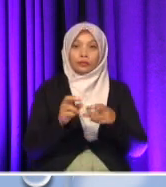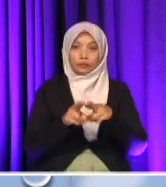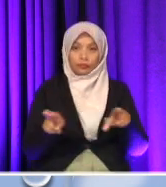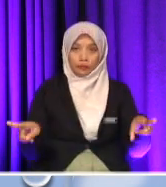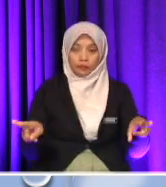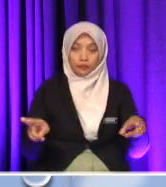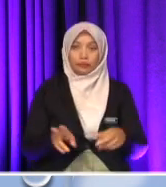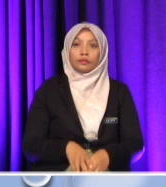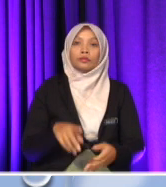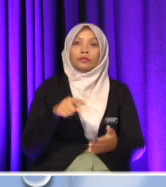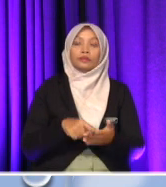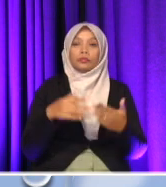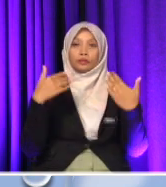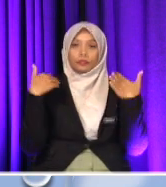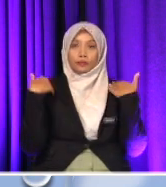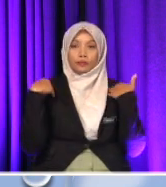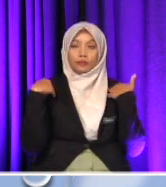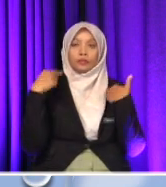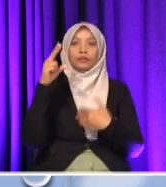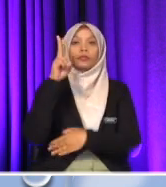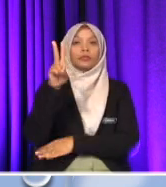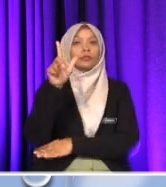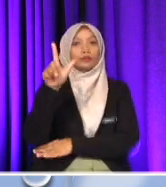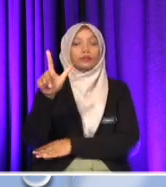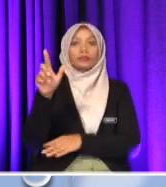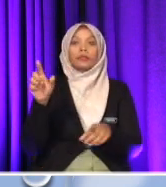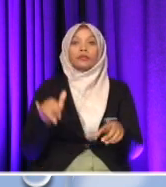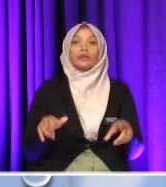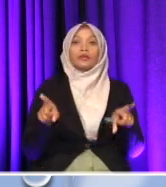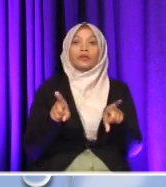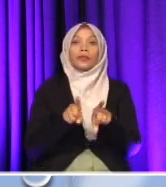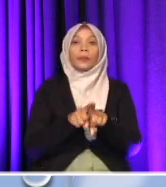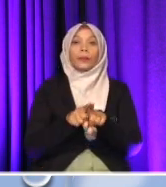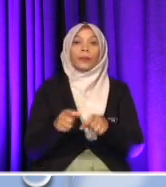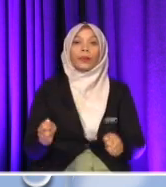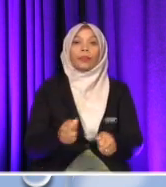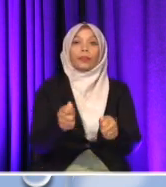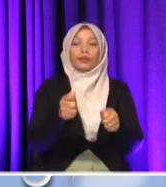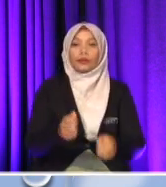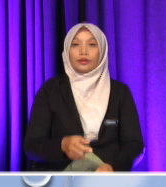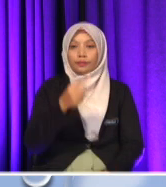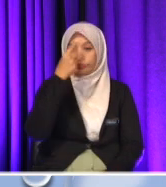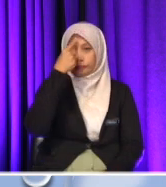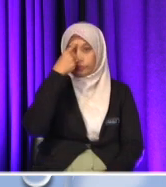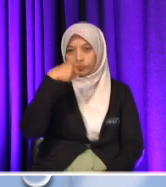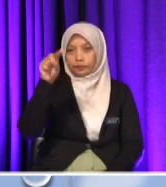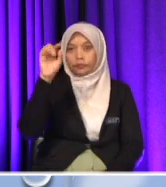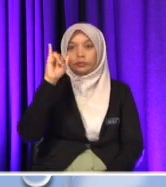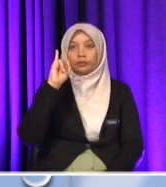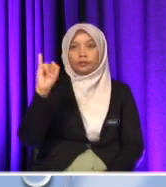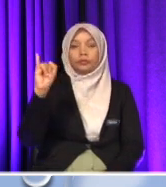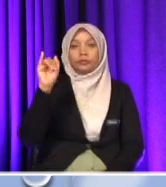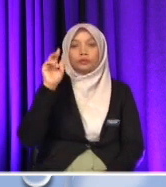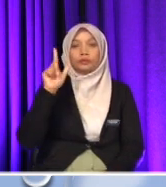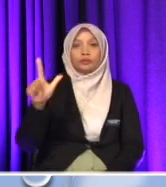tahu ini adalah voltanya sama. So di sini kita dapatlah arus untuk IL tadi. Okay,